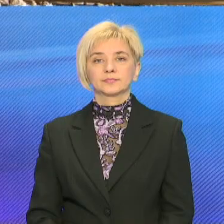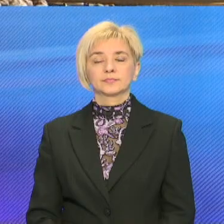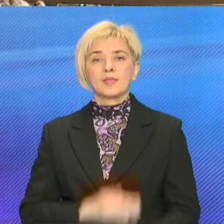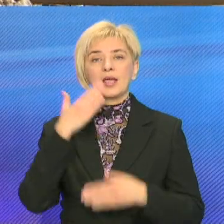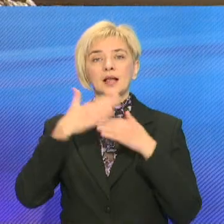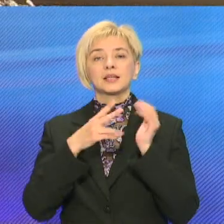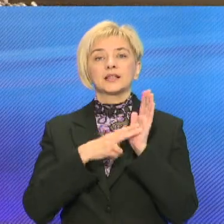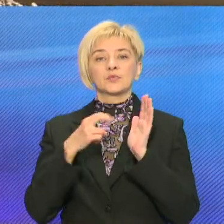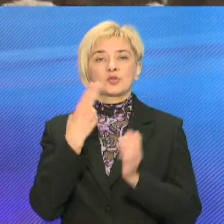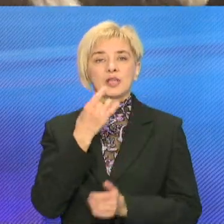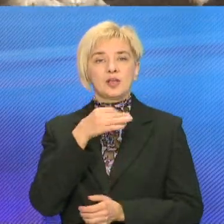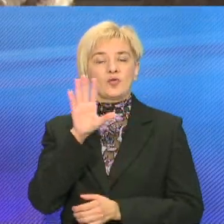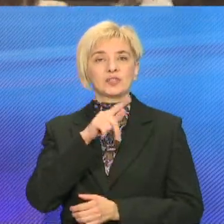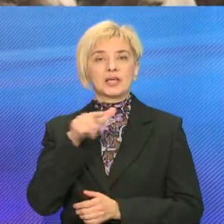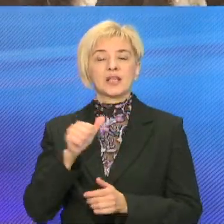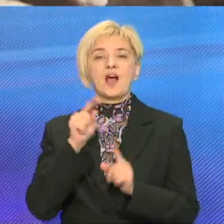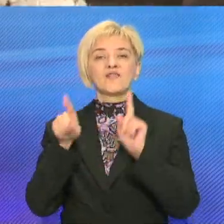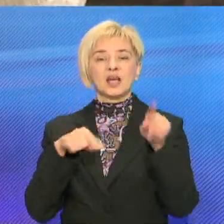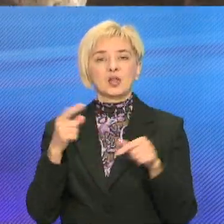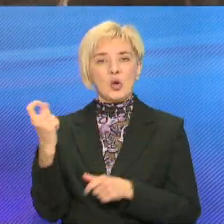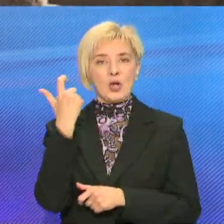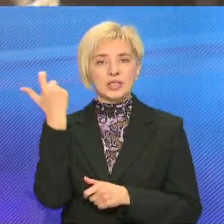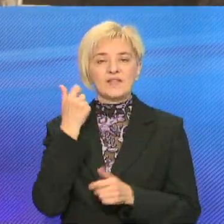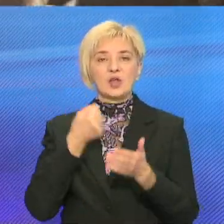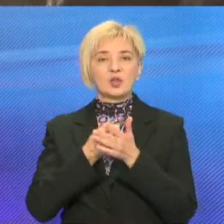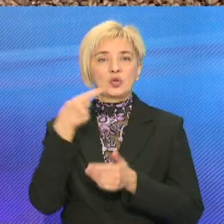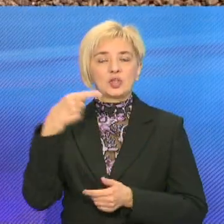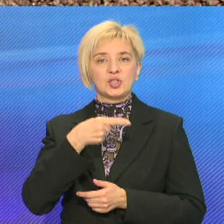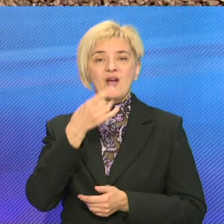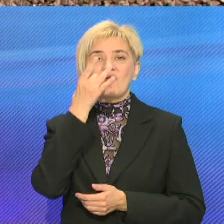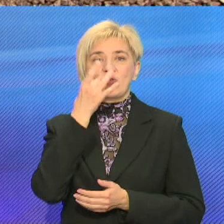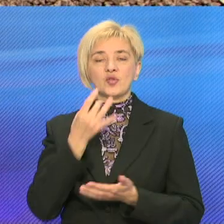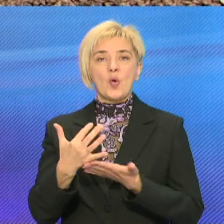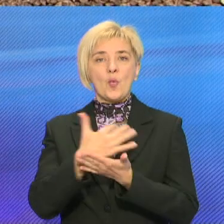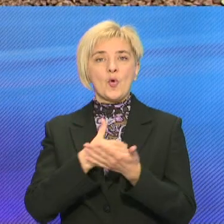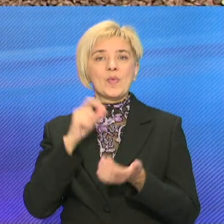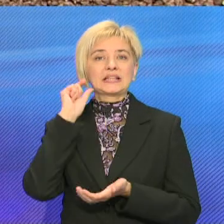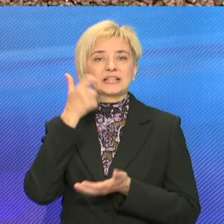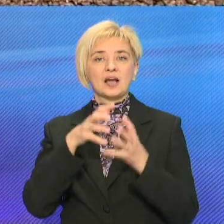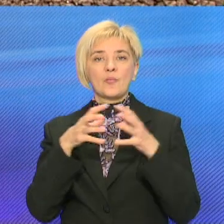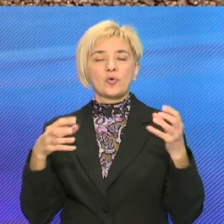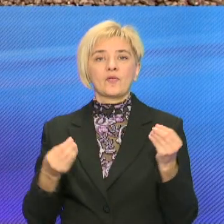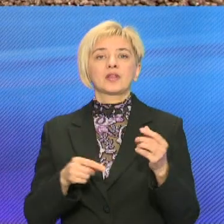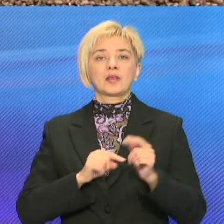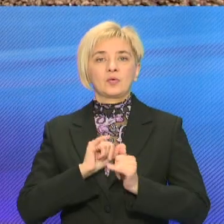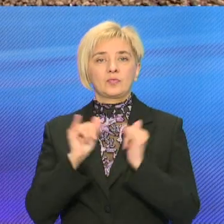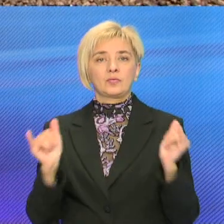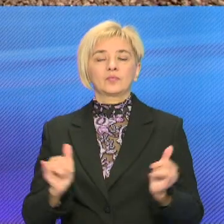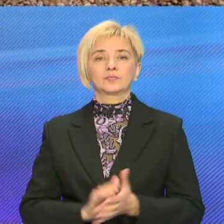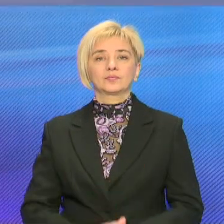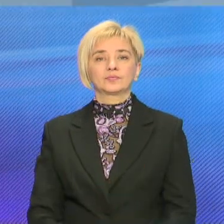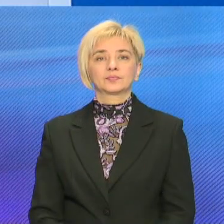Каля 700 центнеров с гектара, у некоторых господарках до 1000. У приньомені уборка цукровых бураков набирая обороты.